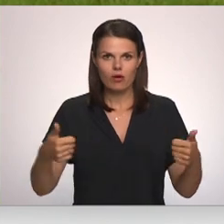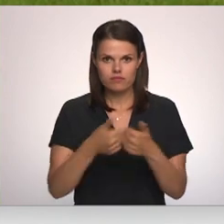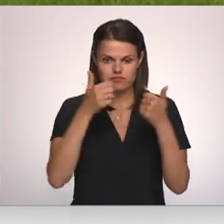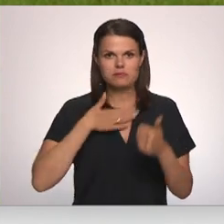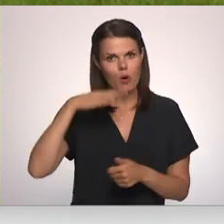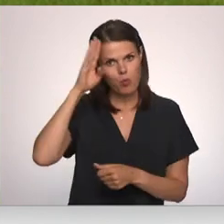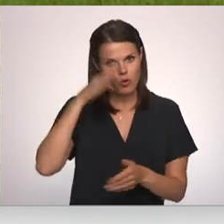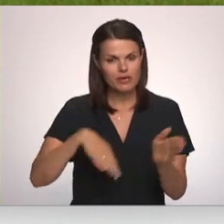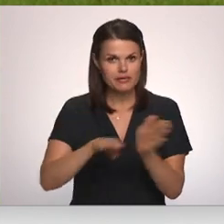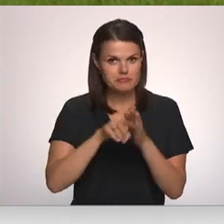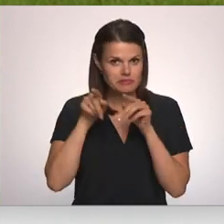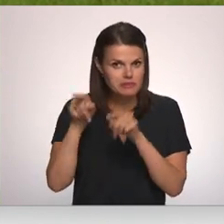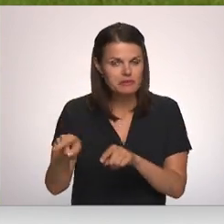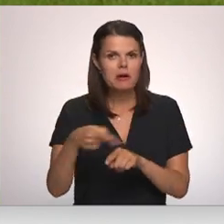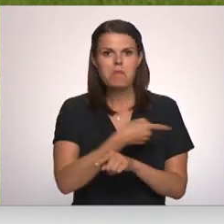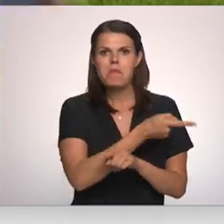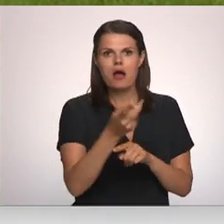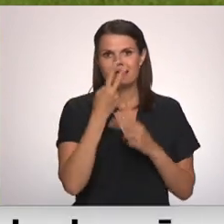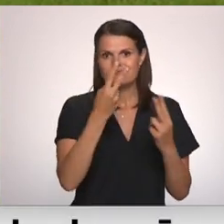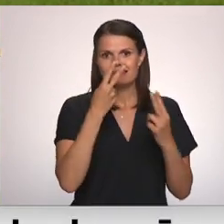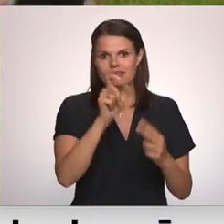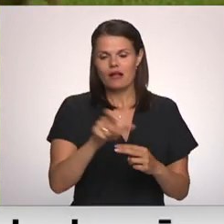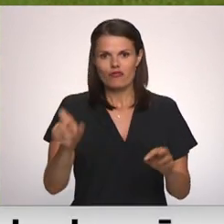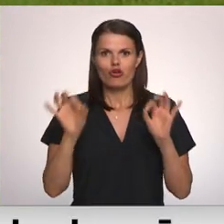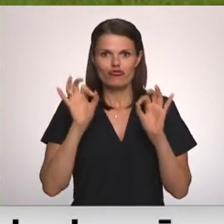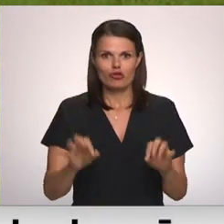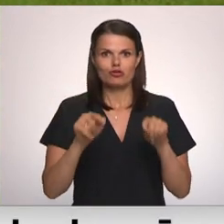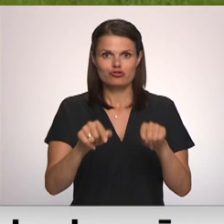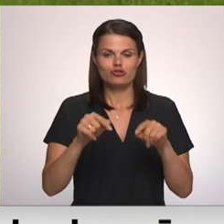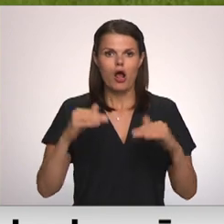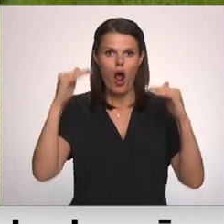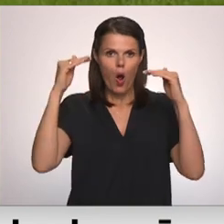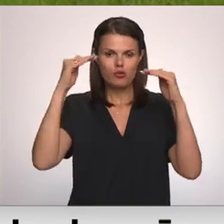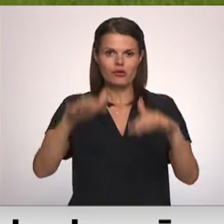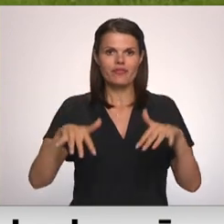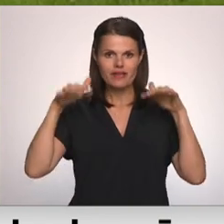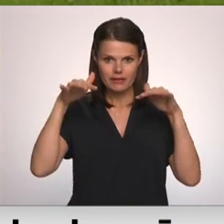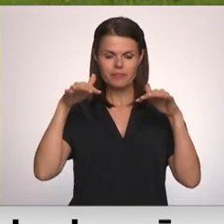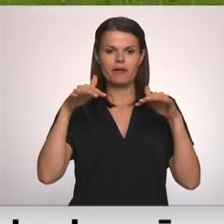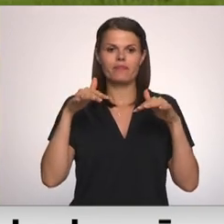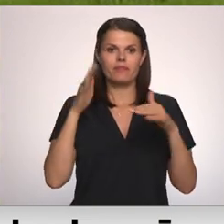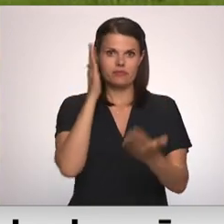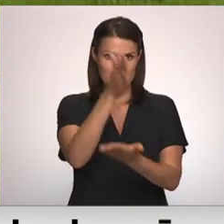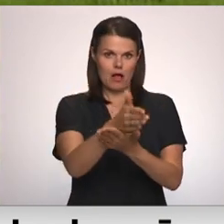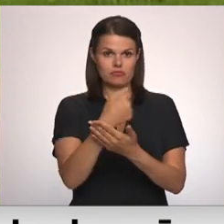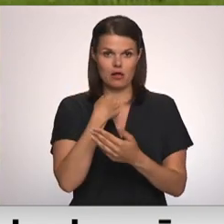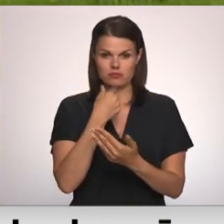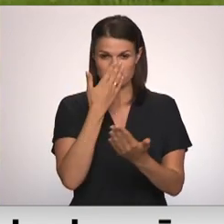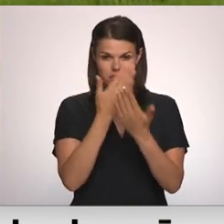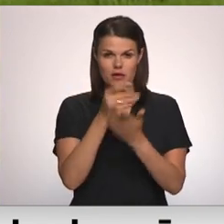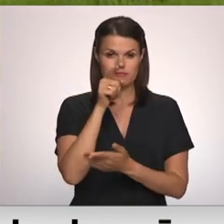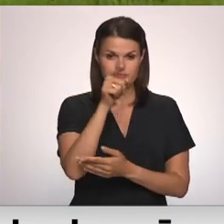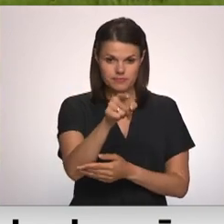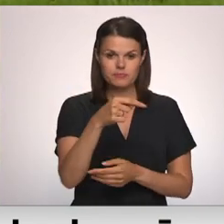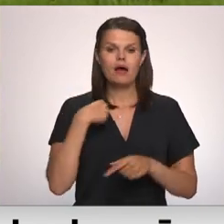dēlu un pārējiem skatītājiem tieši šeit tribīnēs, šajā augšējā rindā. Principā pa diagonāli, kā es arī norādu, tur